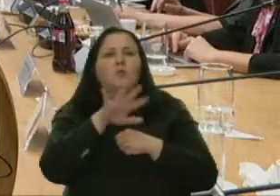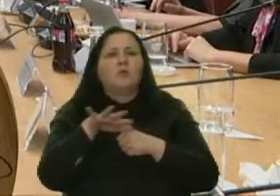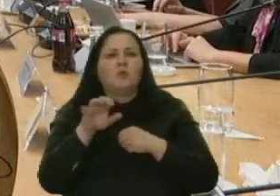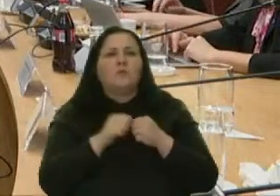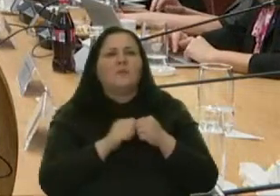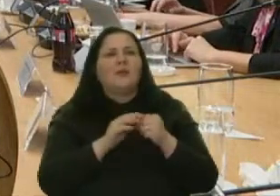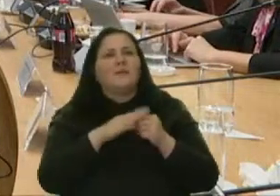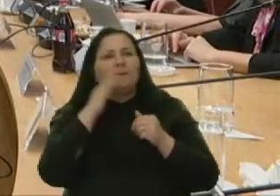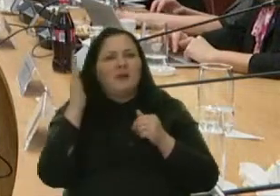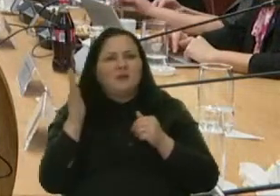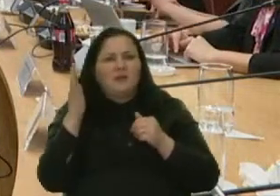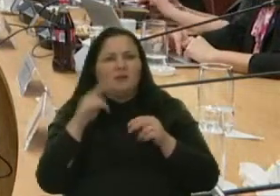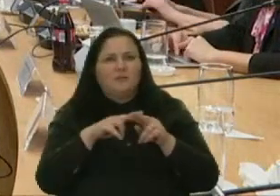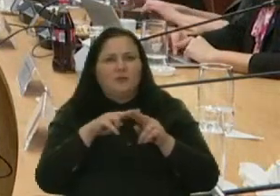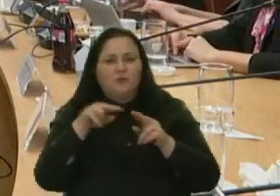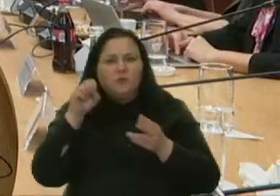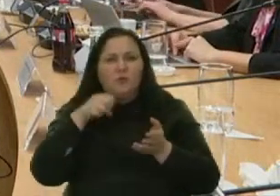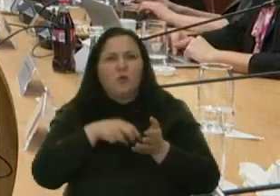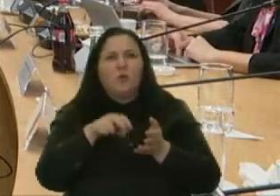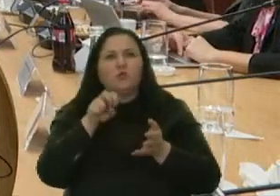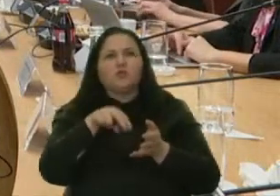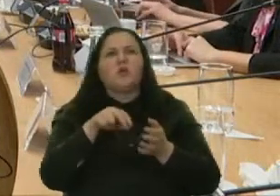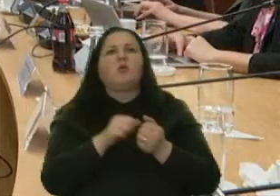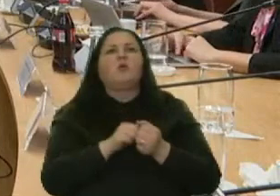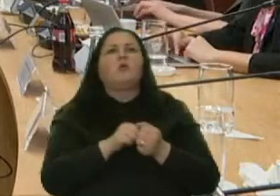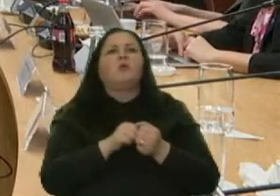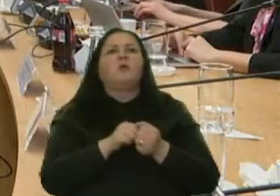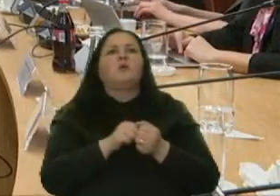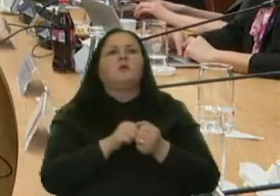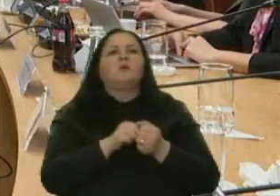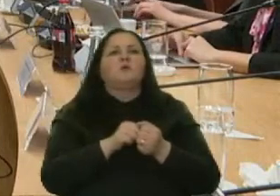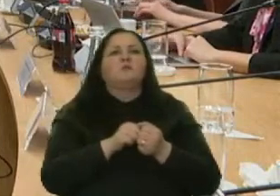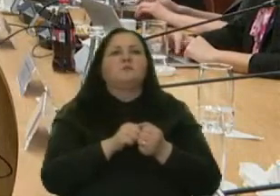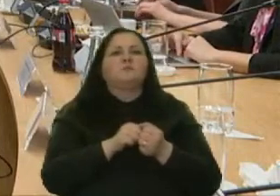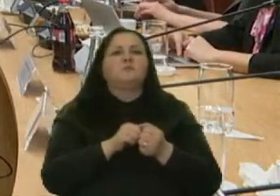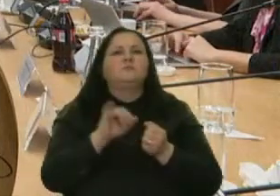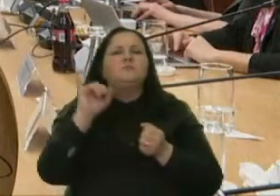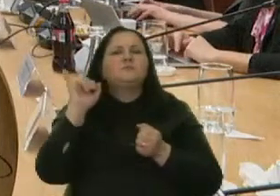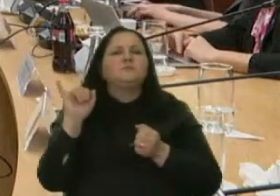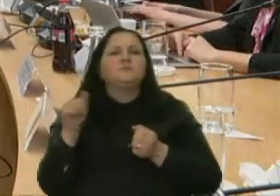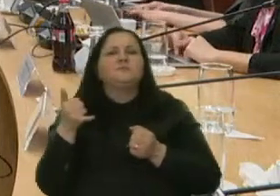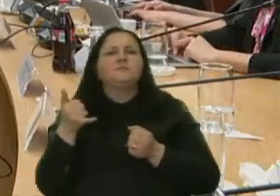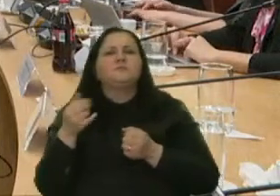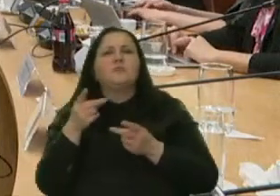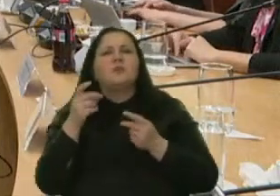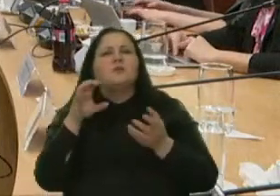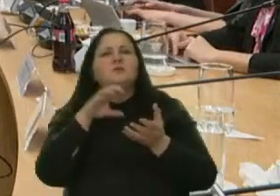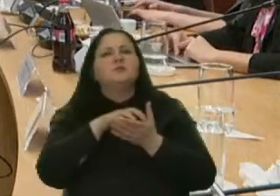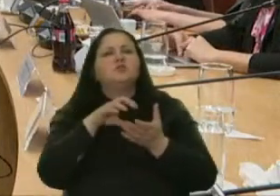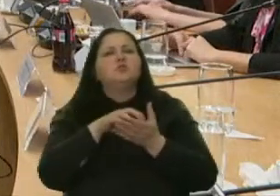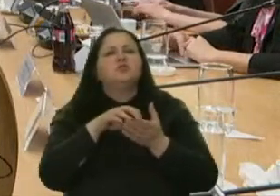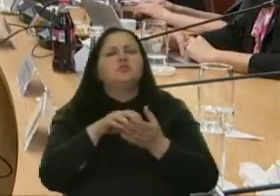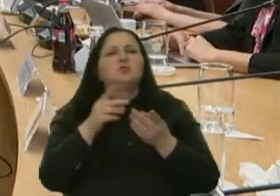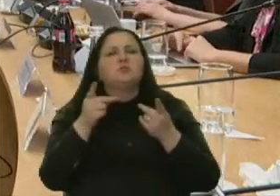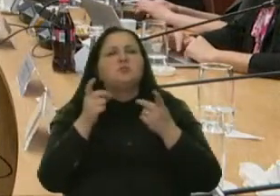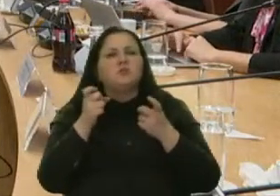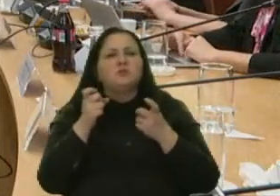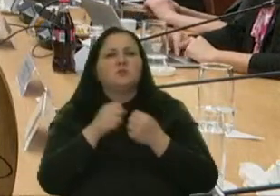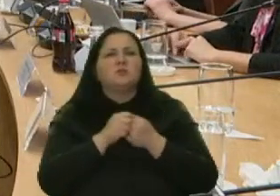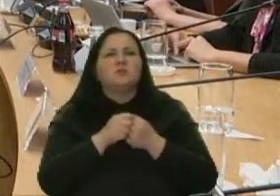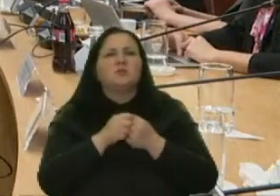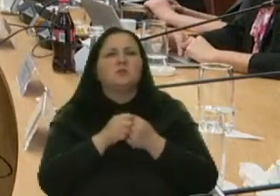partea dreaptă cum se coboară bănuiesc că este A am înțeles Și pe zona de pe zona